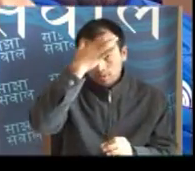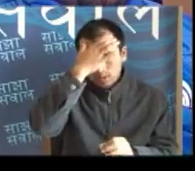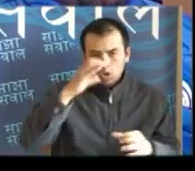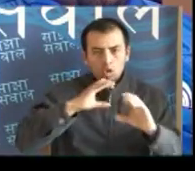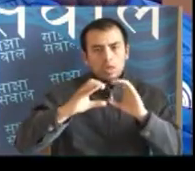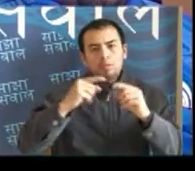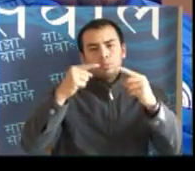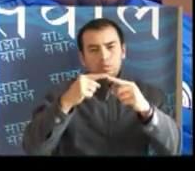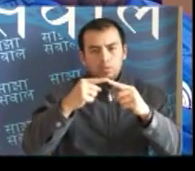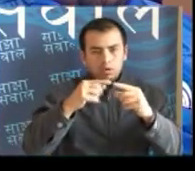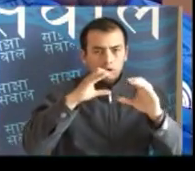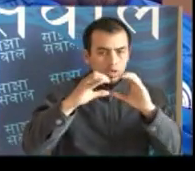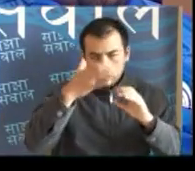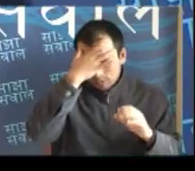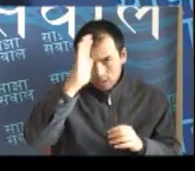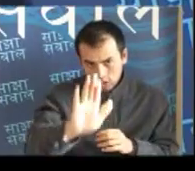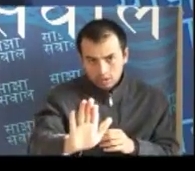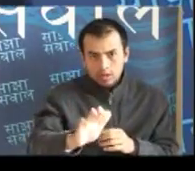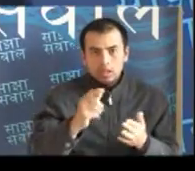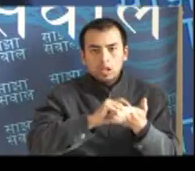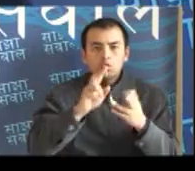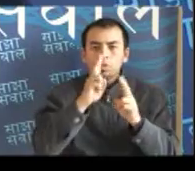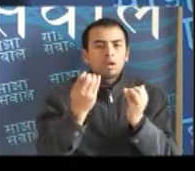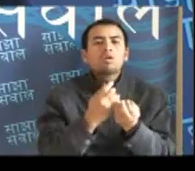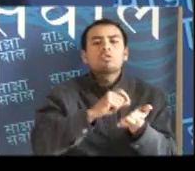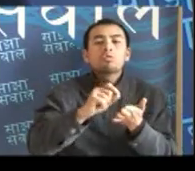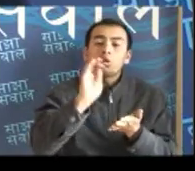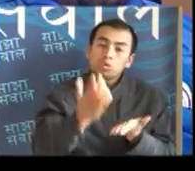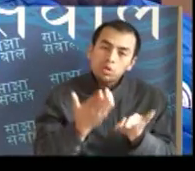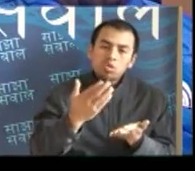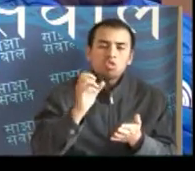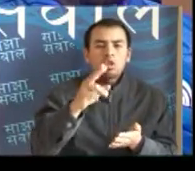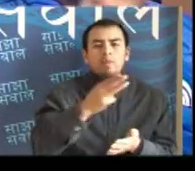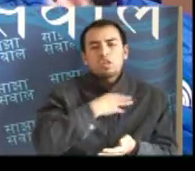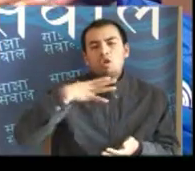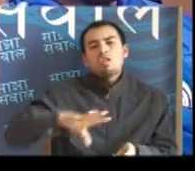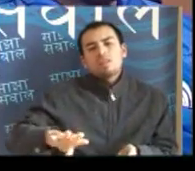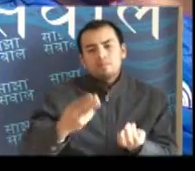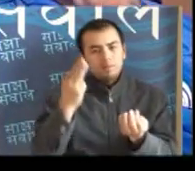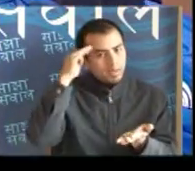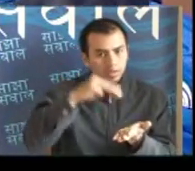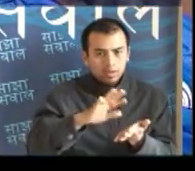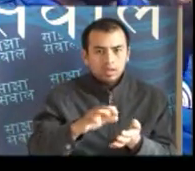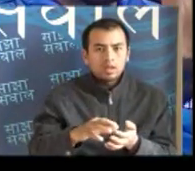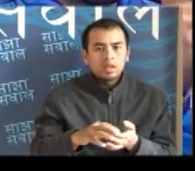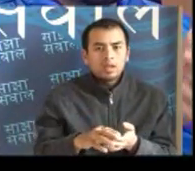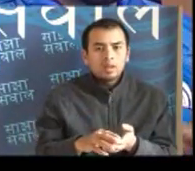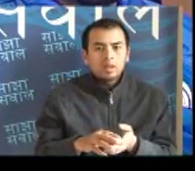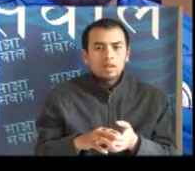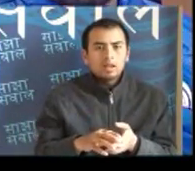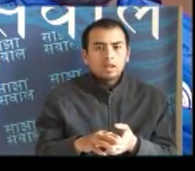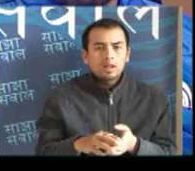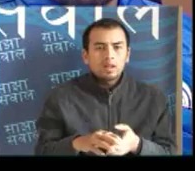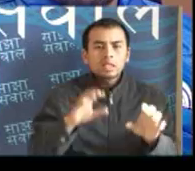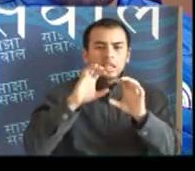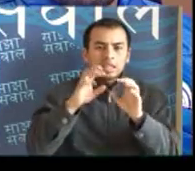भनेको सञ्चार हो, सञ्चारमा समस्या छ। न लेखेर कुरा पनि गर्न सक्नुहुन्थ्यो तर लेखेर पनि अल्छी मान्नुहुन्छ। गाडीको कुरा गर्दाखेरि